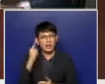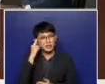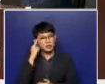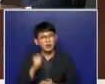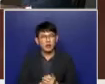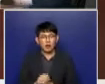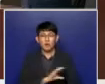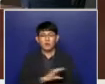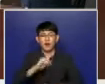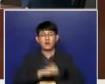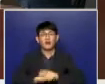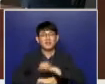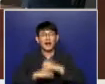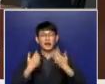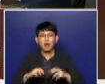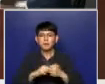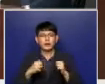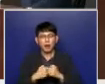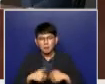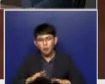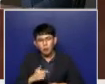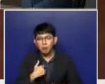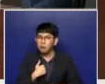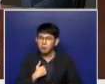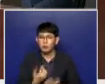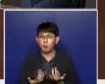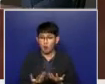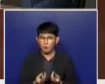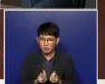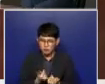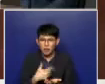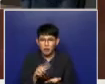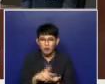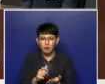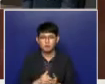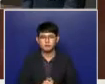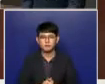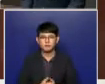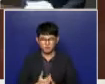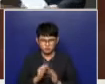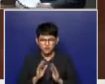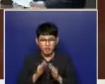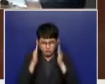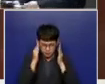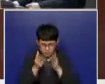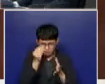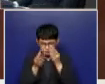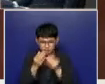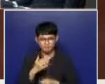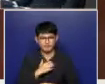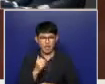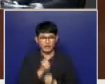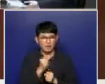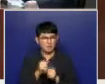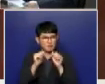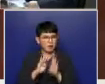อันนั้นทำได้มั้ยเค้าก็ไปฟ้องซ้องศากันอยู่เหมือนกันเพราะงั้นเรื่องนี้ไม่ง่ายเลยครับคุณผู้ชมครับกรุงเทพนครเนี่ย